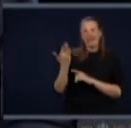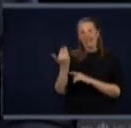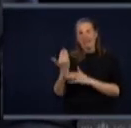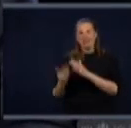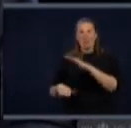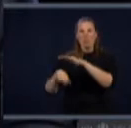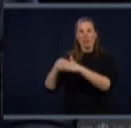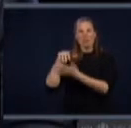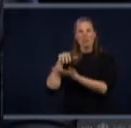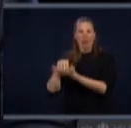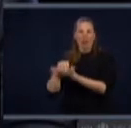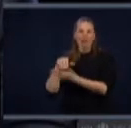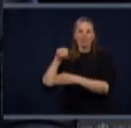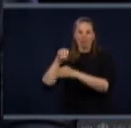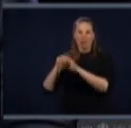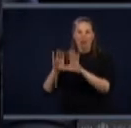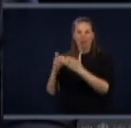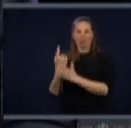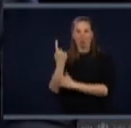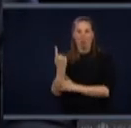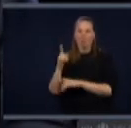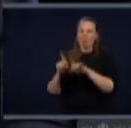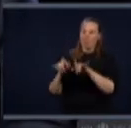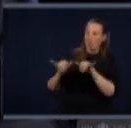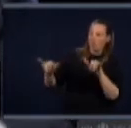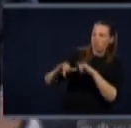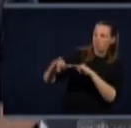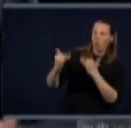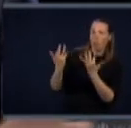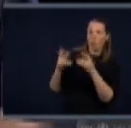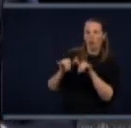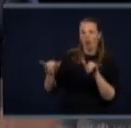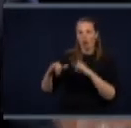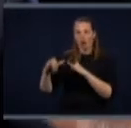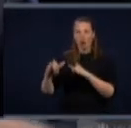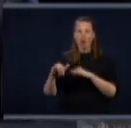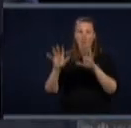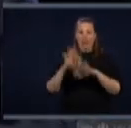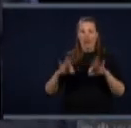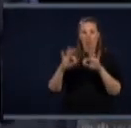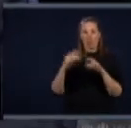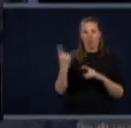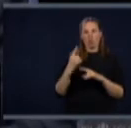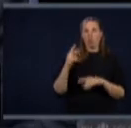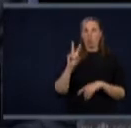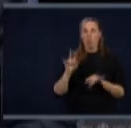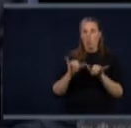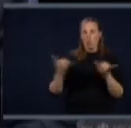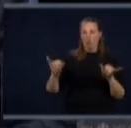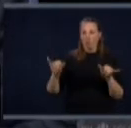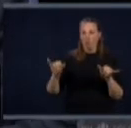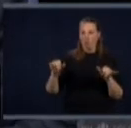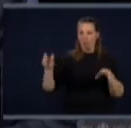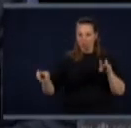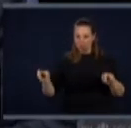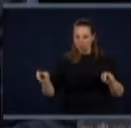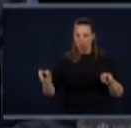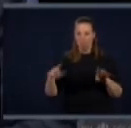dépendamment de la grandeur de la classe, là, mais pour être capable d'avoir 2 mètres de distance entre chaque enfant.